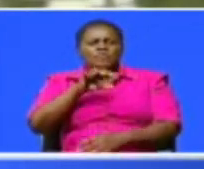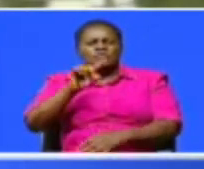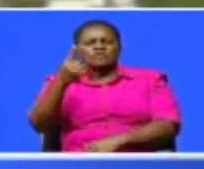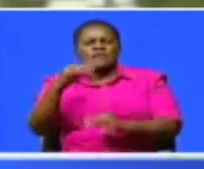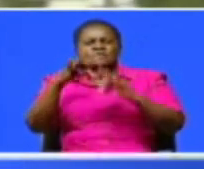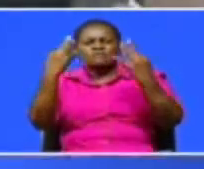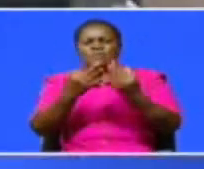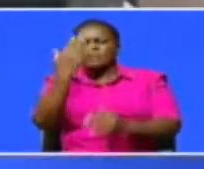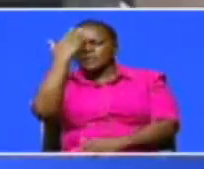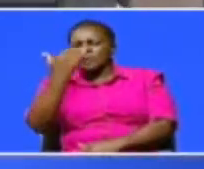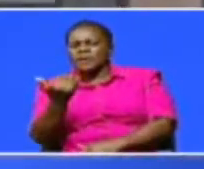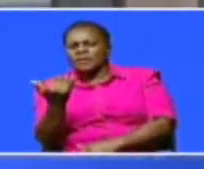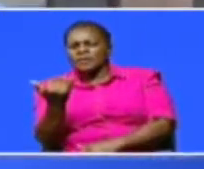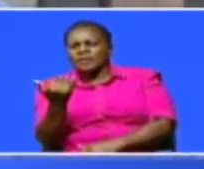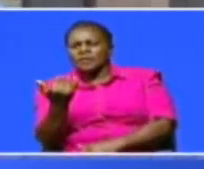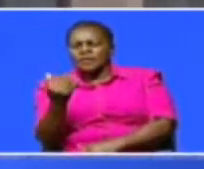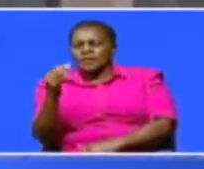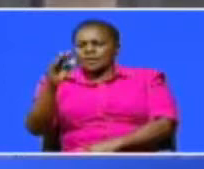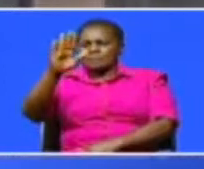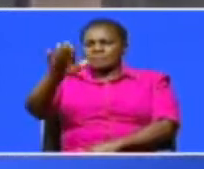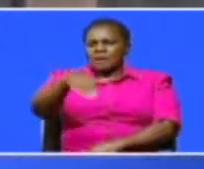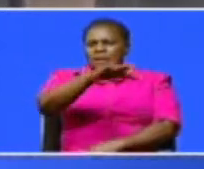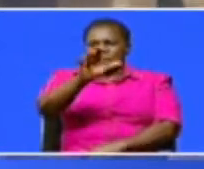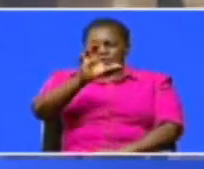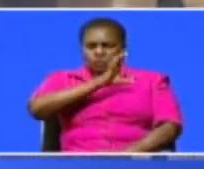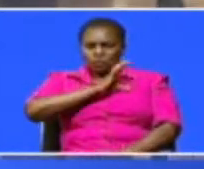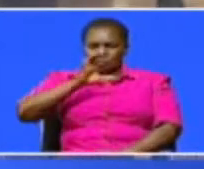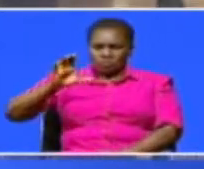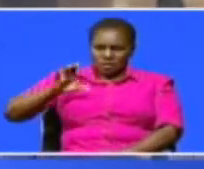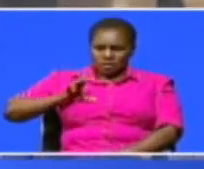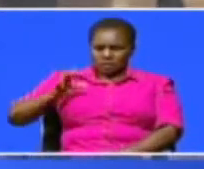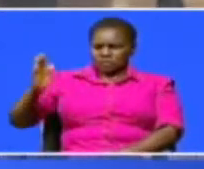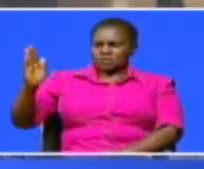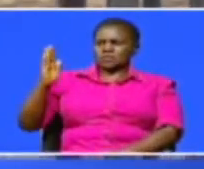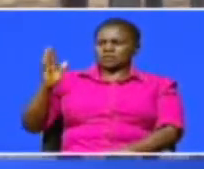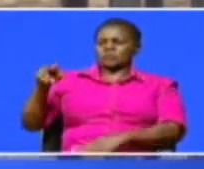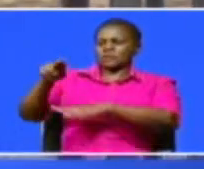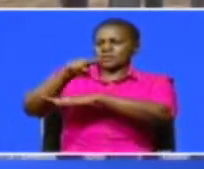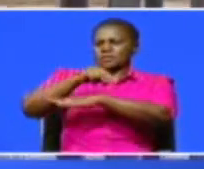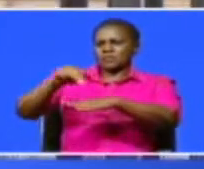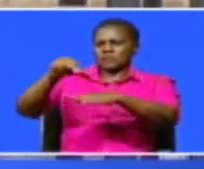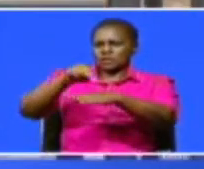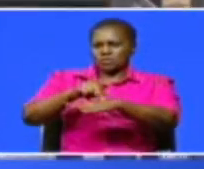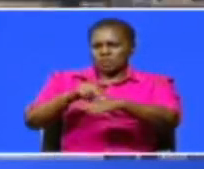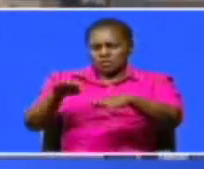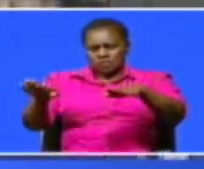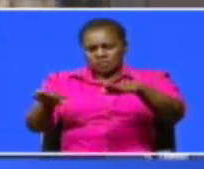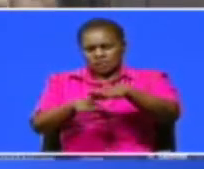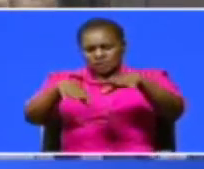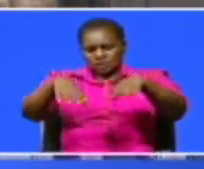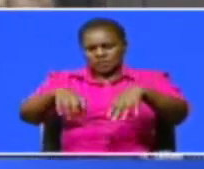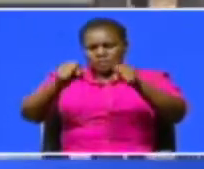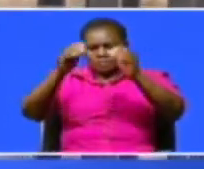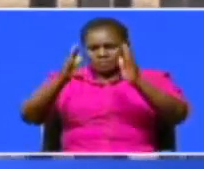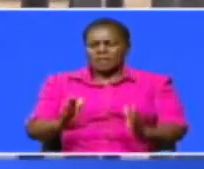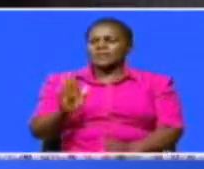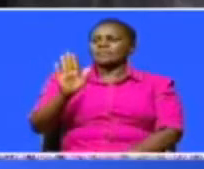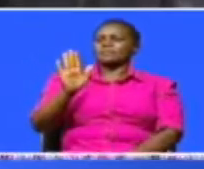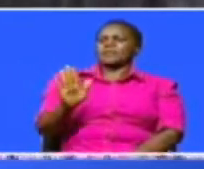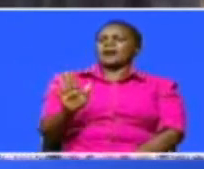family? Bungeni, kamati ya utawala na usalama wa taifa chini ya mwenyekiti wake Paul